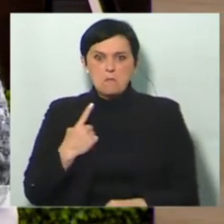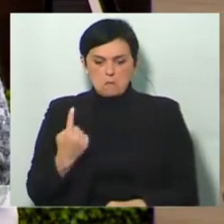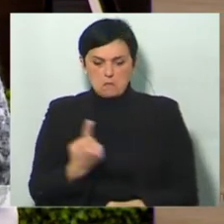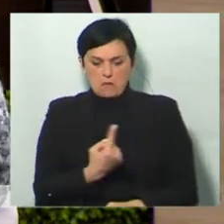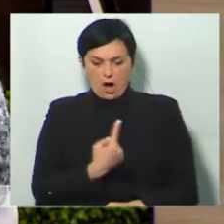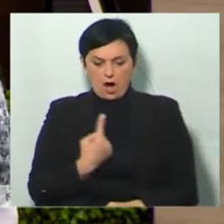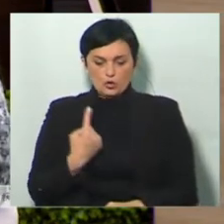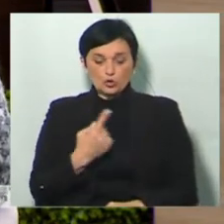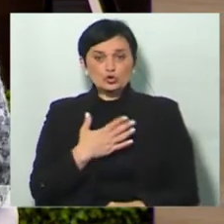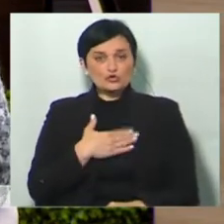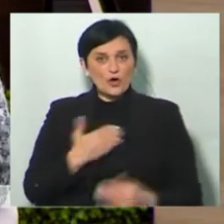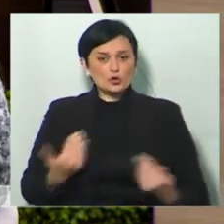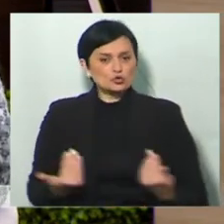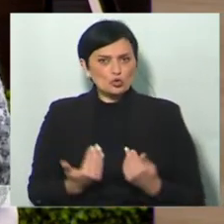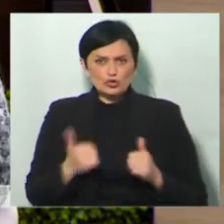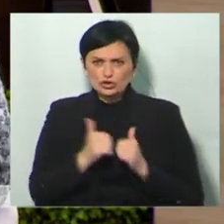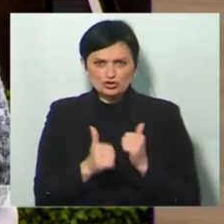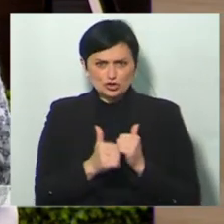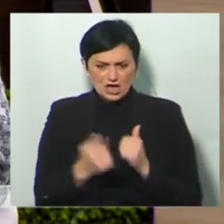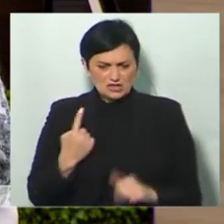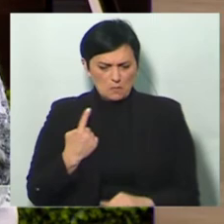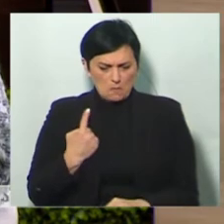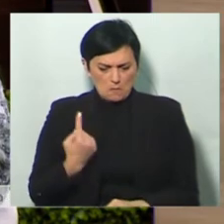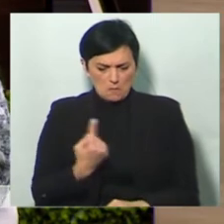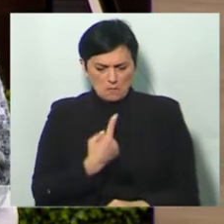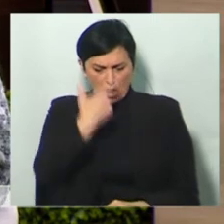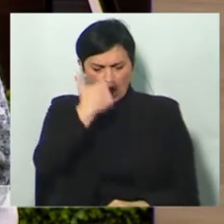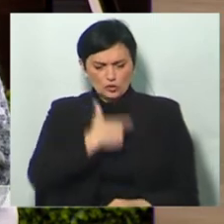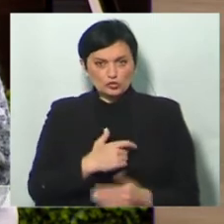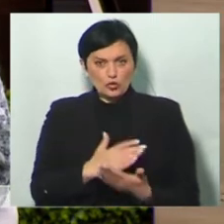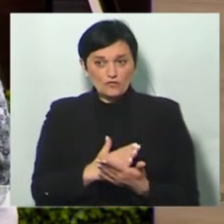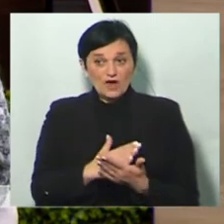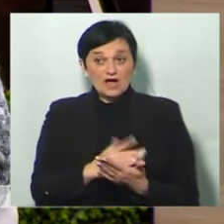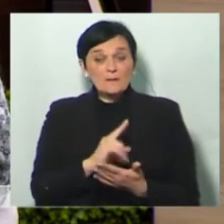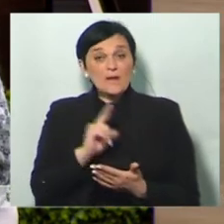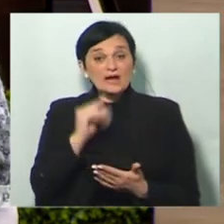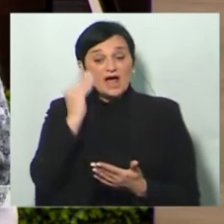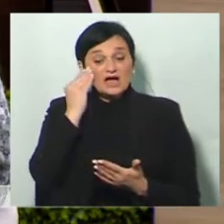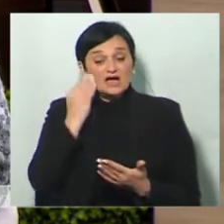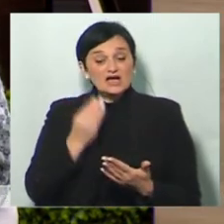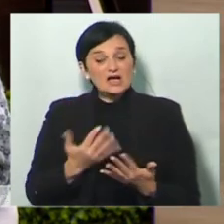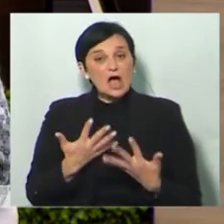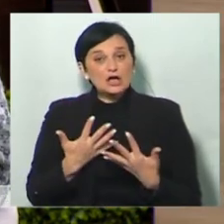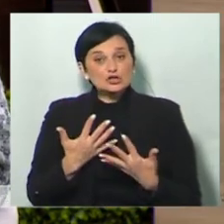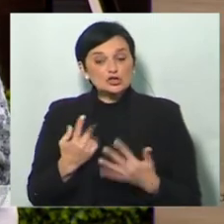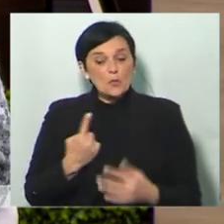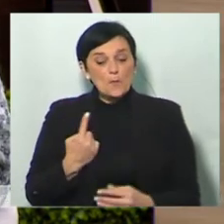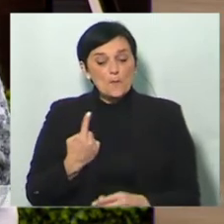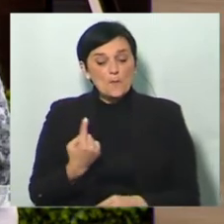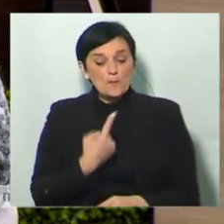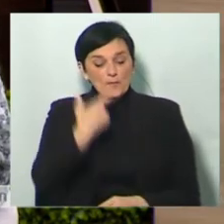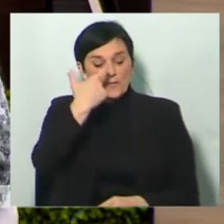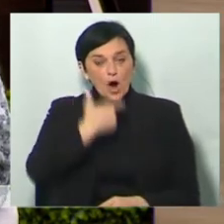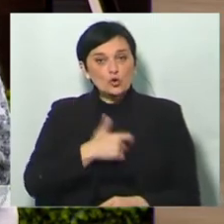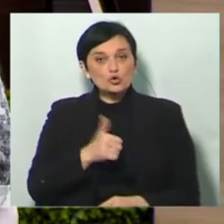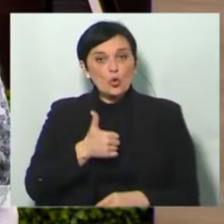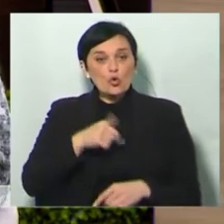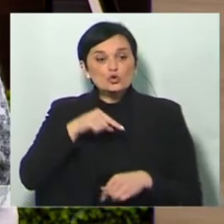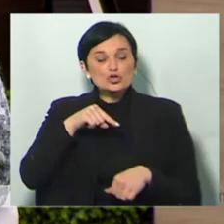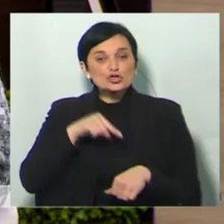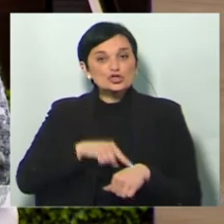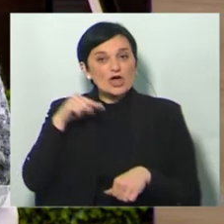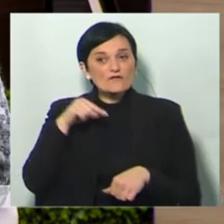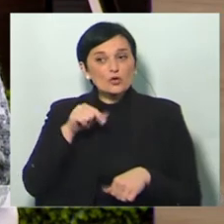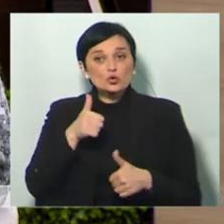chven tskhorebash zalyan khshirat vart marto magram gaachnia i martobas როგორ შევიგძნობთ